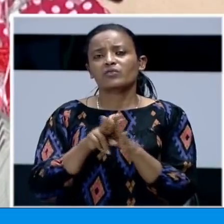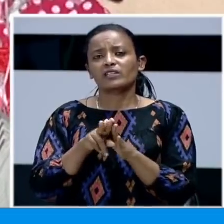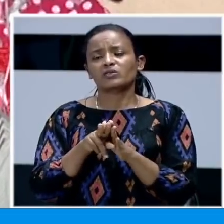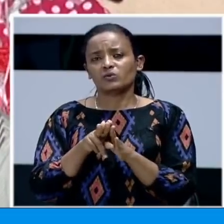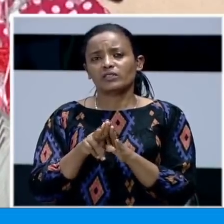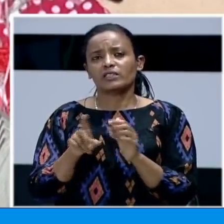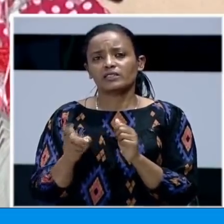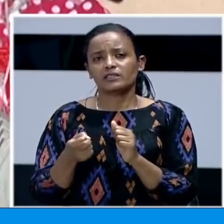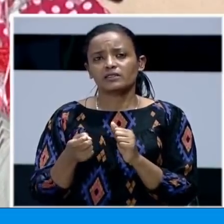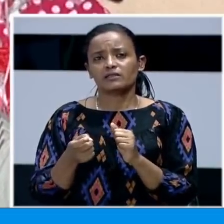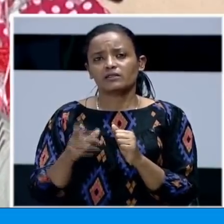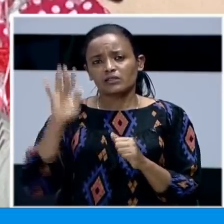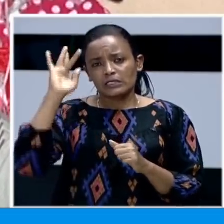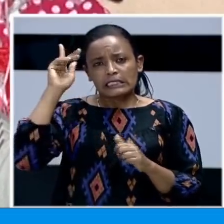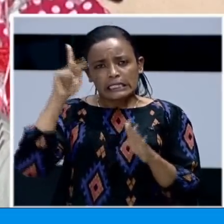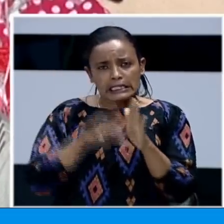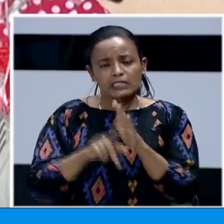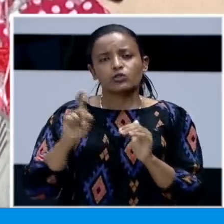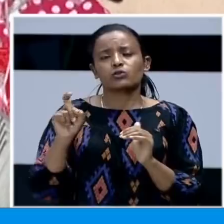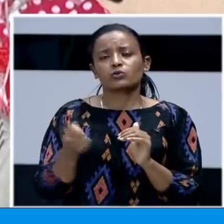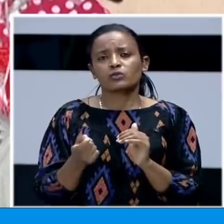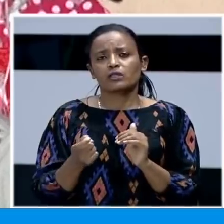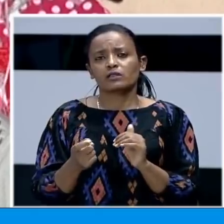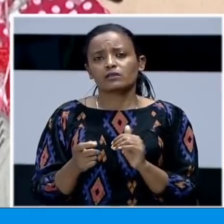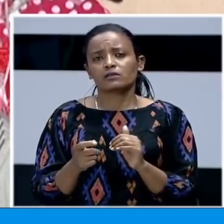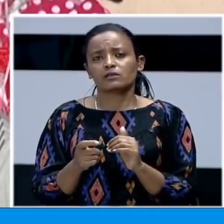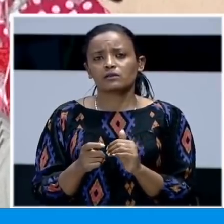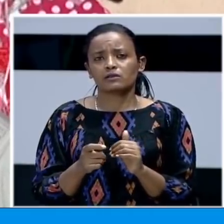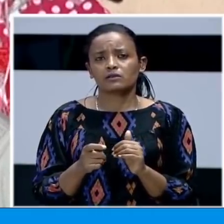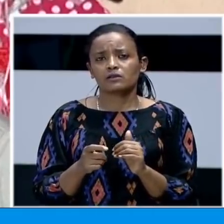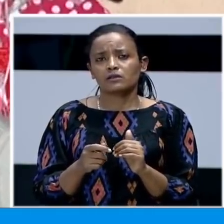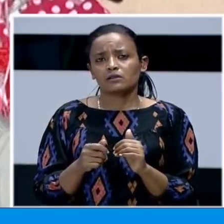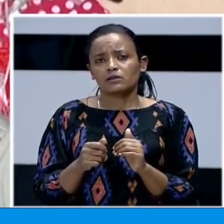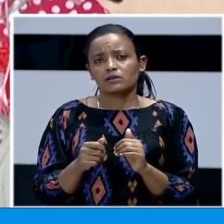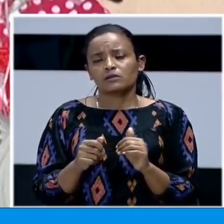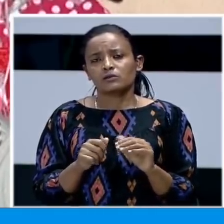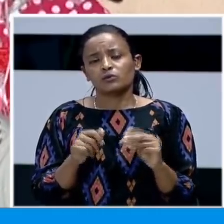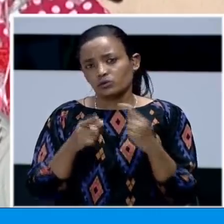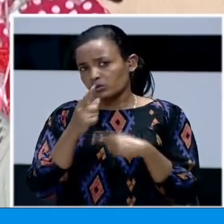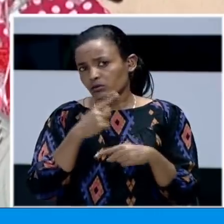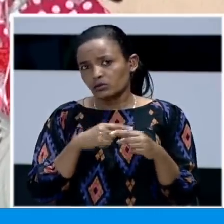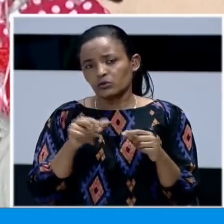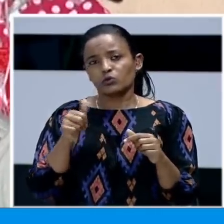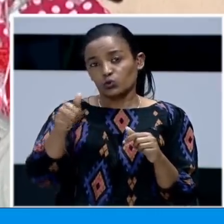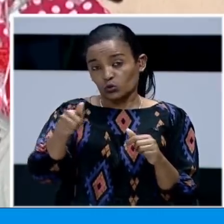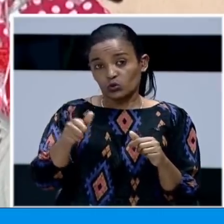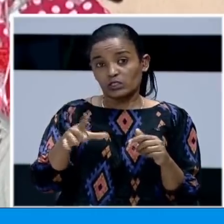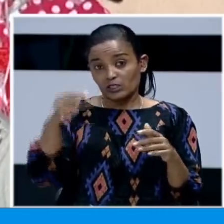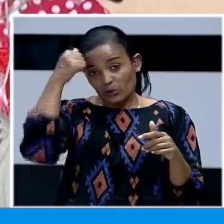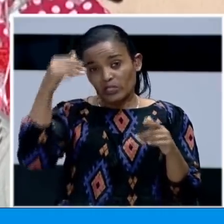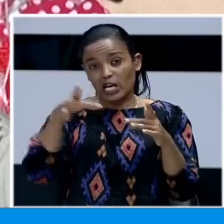زیون یا او احمام کاتال سلام زخنا قدیتا سو این نان سون صب و ماتیو نحنا او نمیس